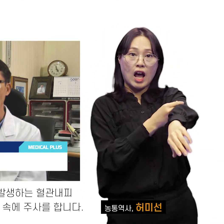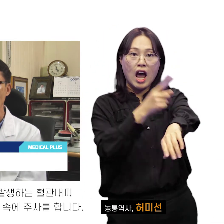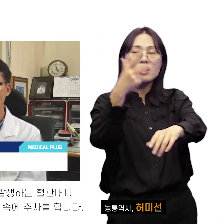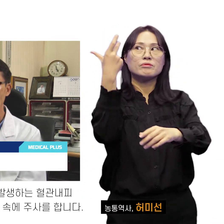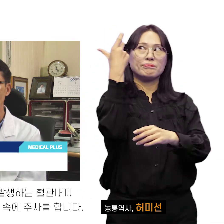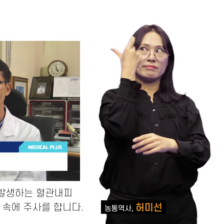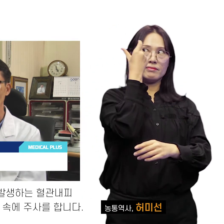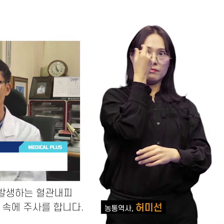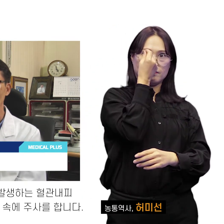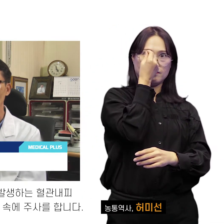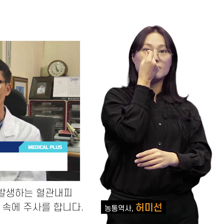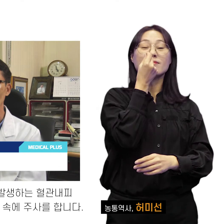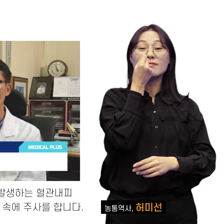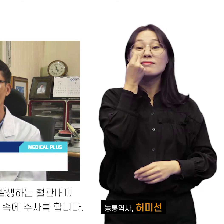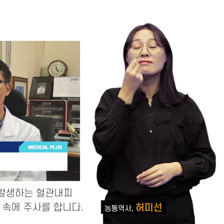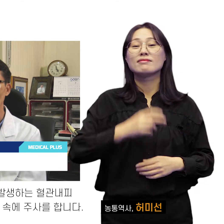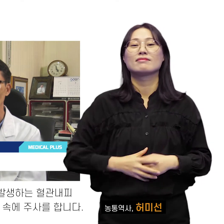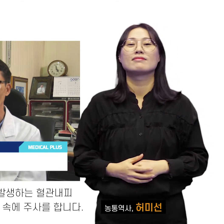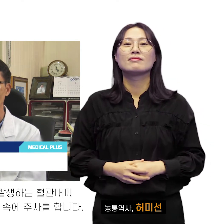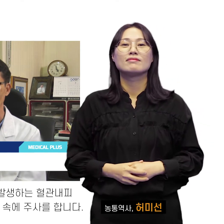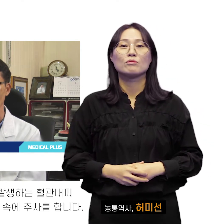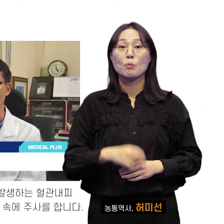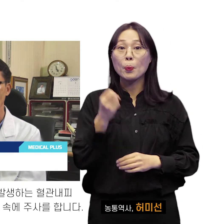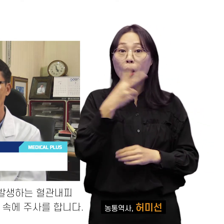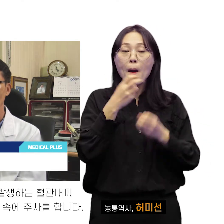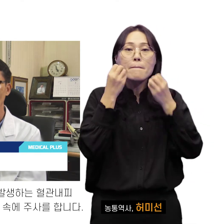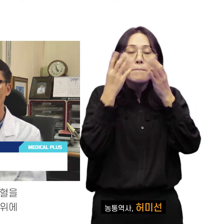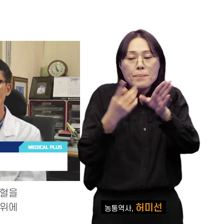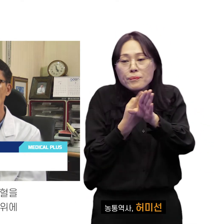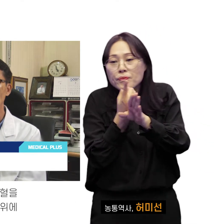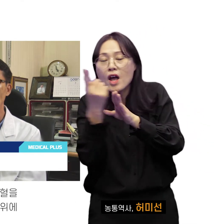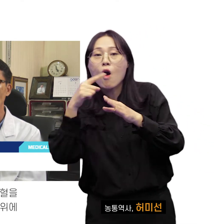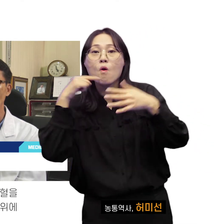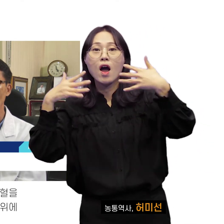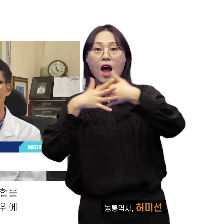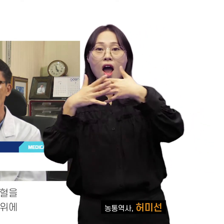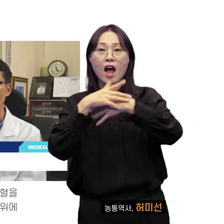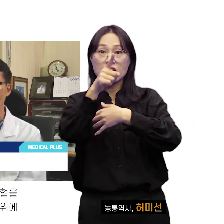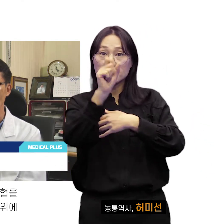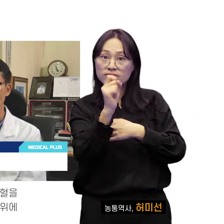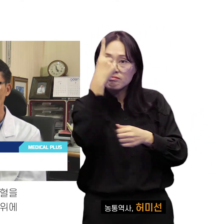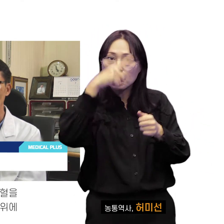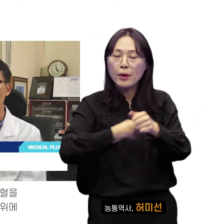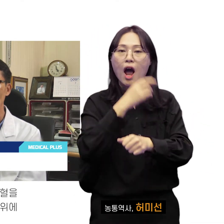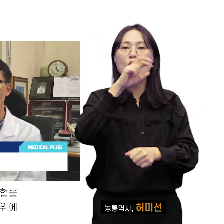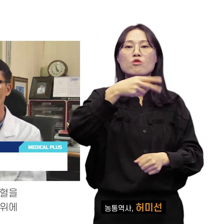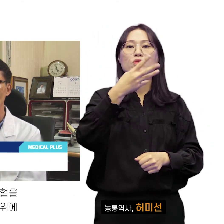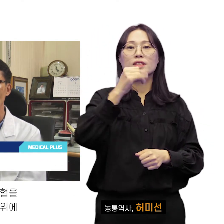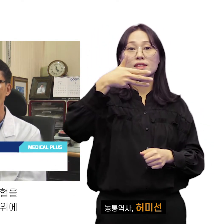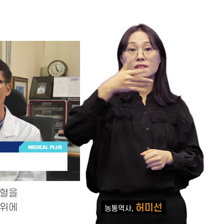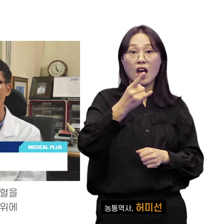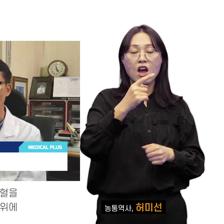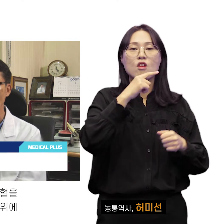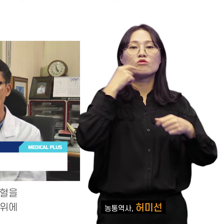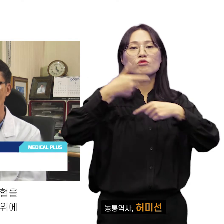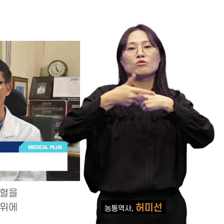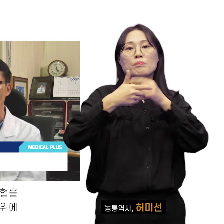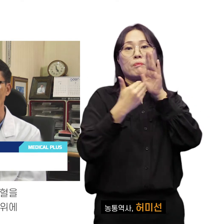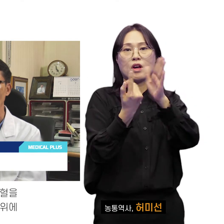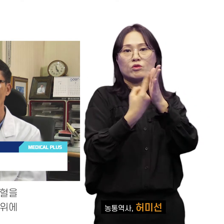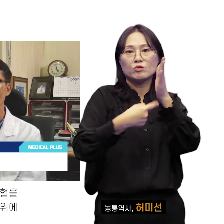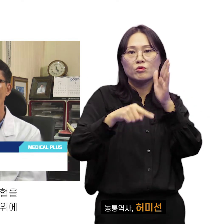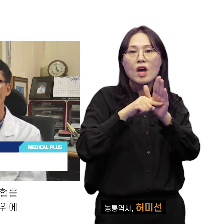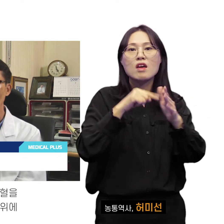억제하는 항체 주사를 눈 속에 주사를 합니다. 또한 신생혈관으로 인해서 유리체 출혈을